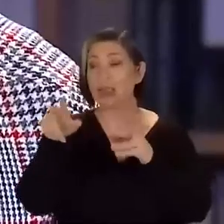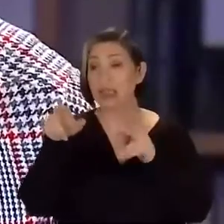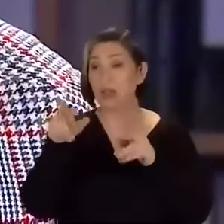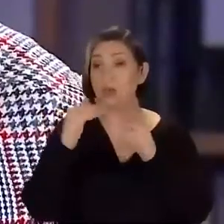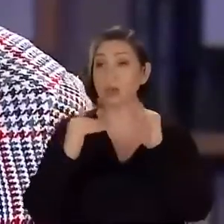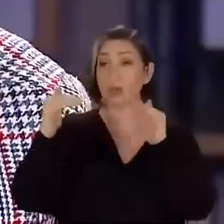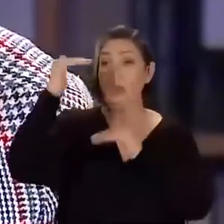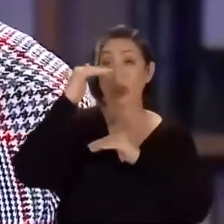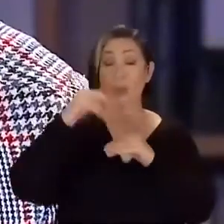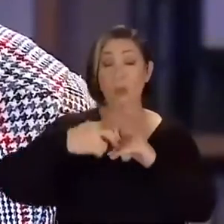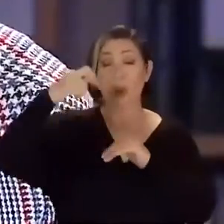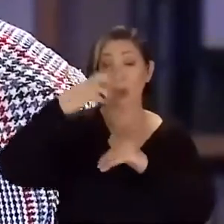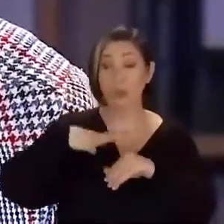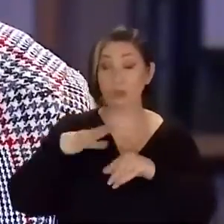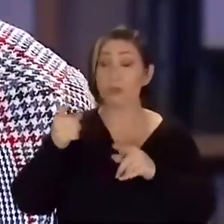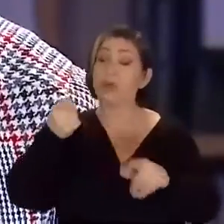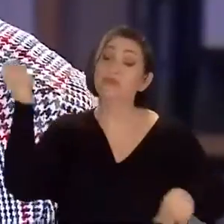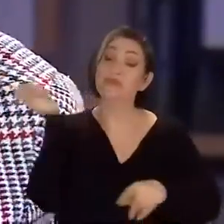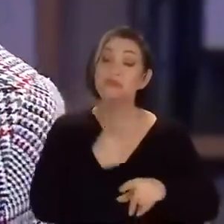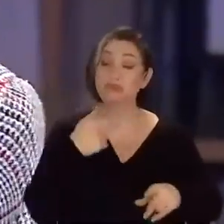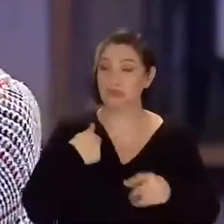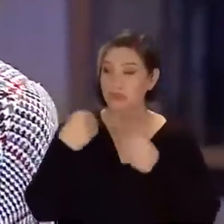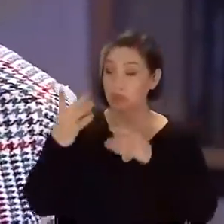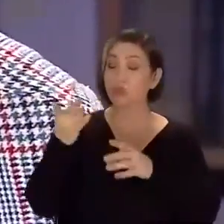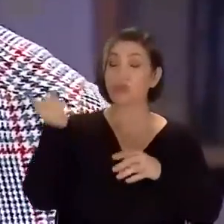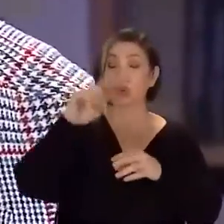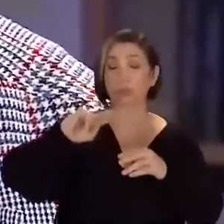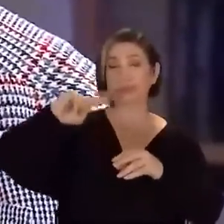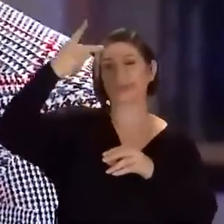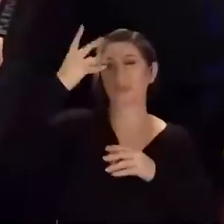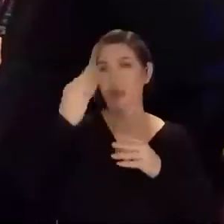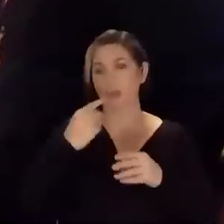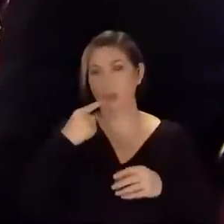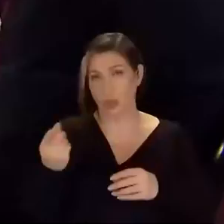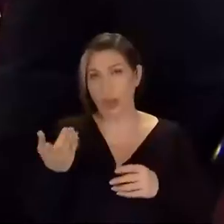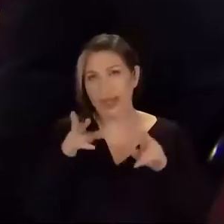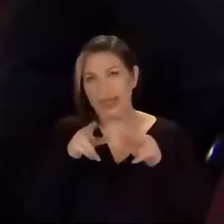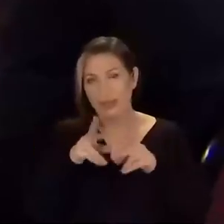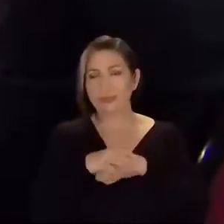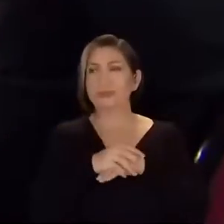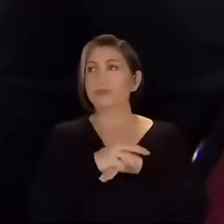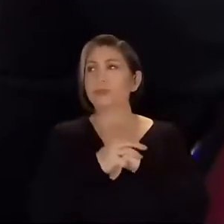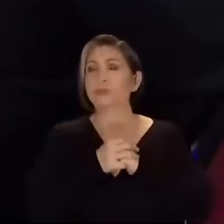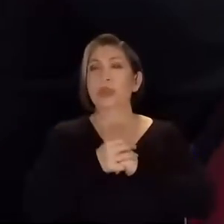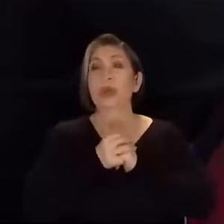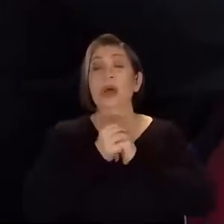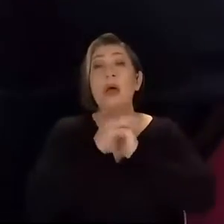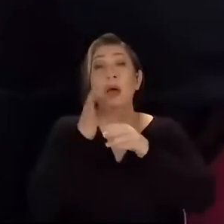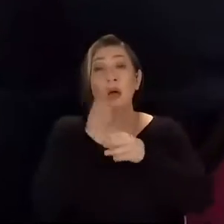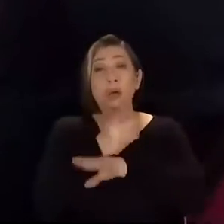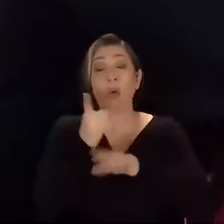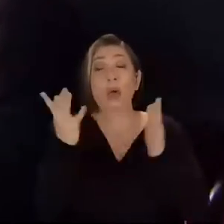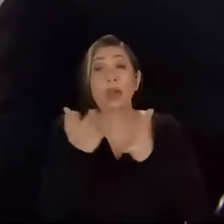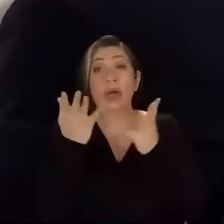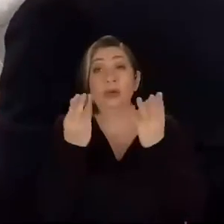yüksek puanın olmasını istiyorsan bu oyunda bas parayı sana vereyim de bir sonraki aşamaya geç falan. Yani o da bir şey. Aslında o